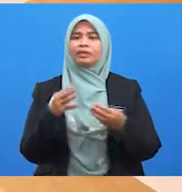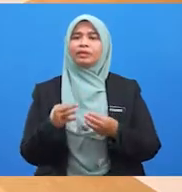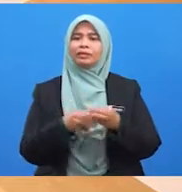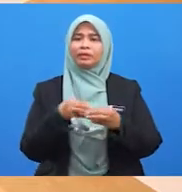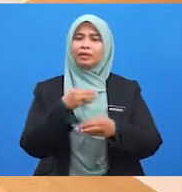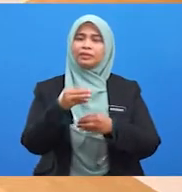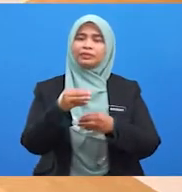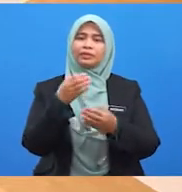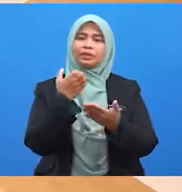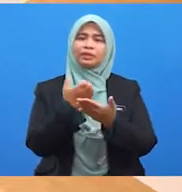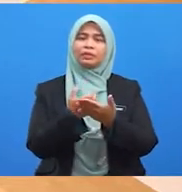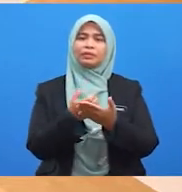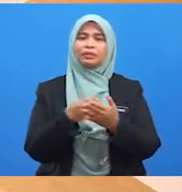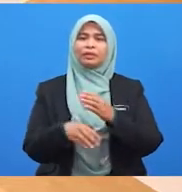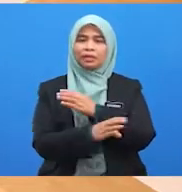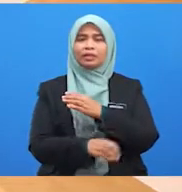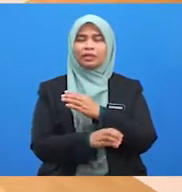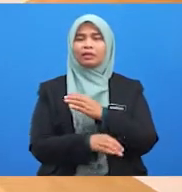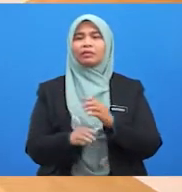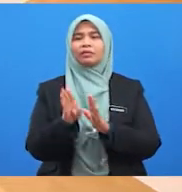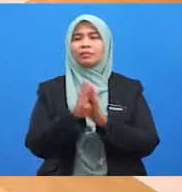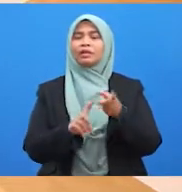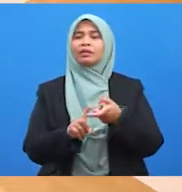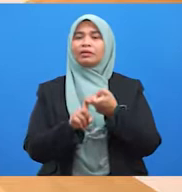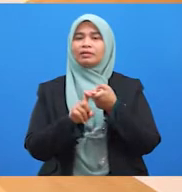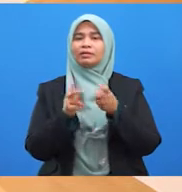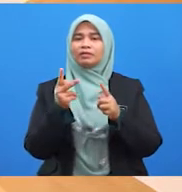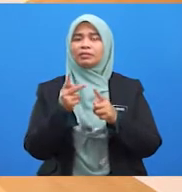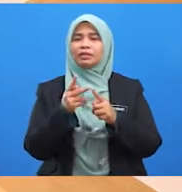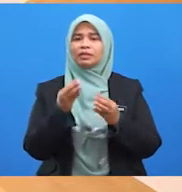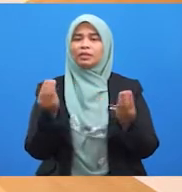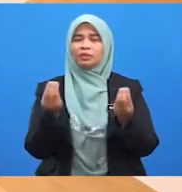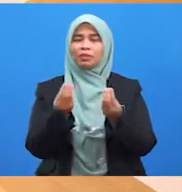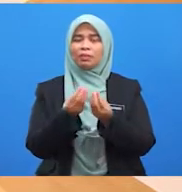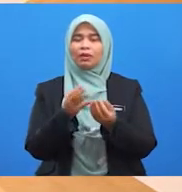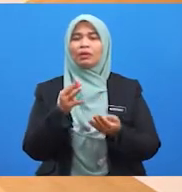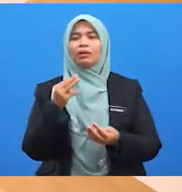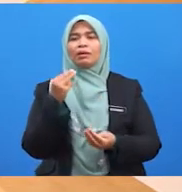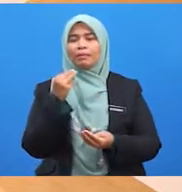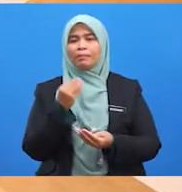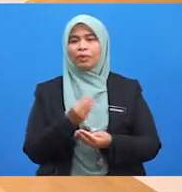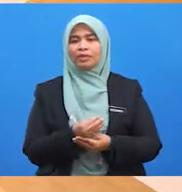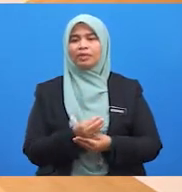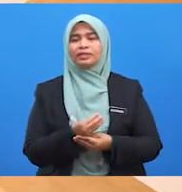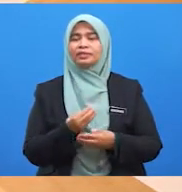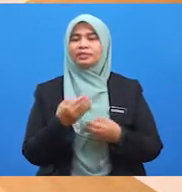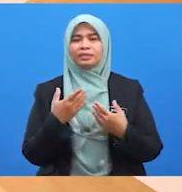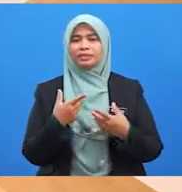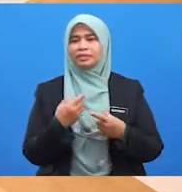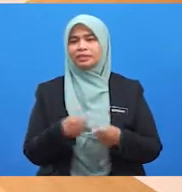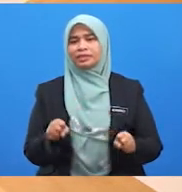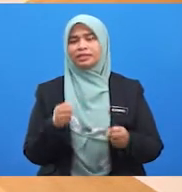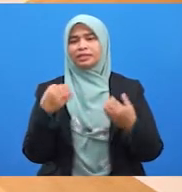Kemajuan ekonomi sesebuah negara bergantung kepada jumlah modal sedia ada. Begitu juga